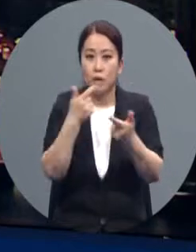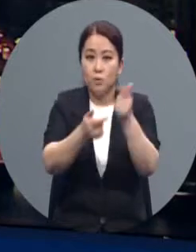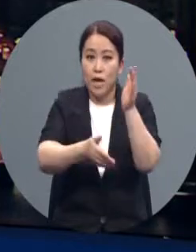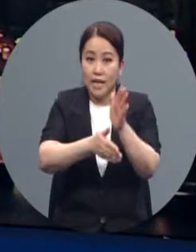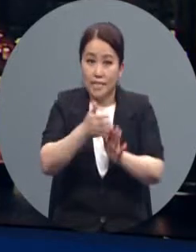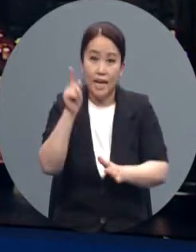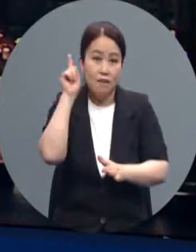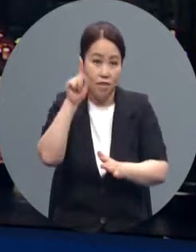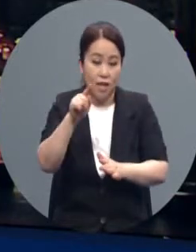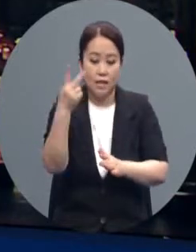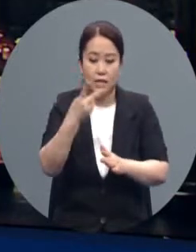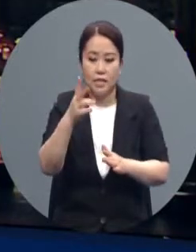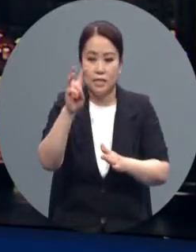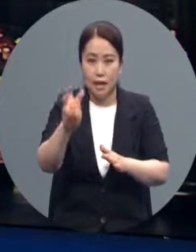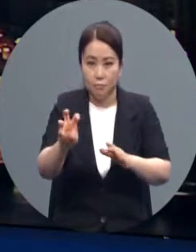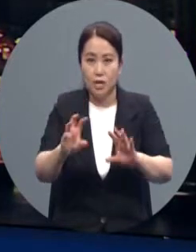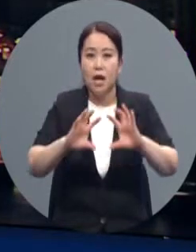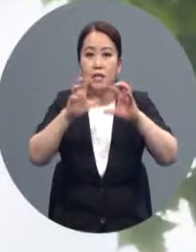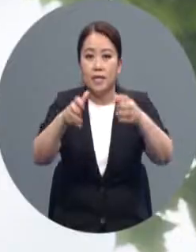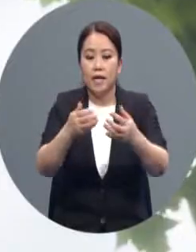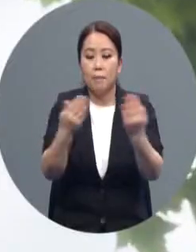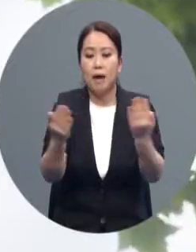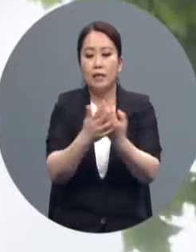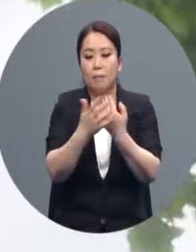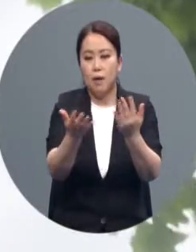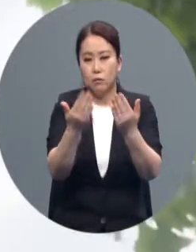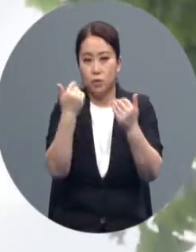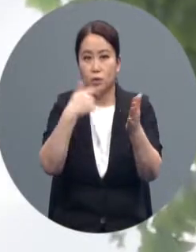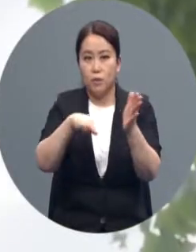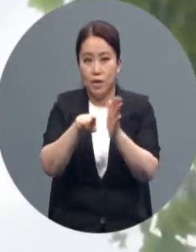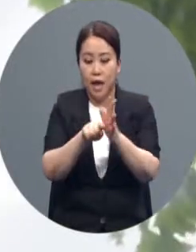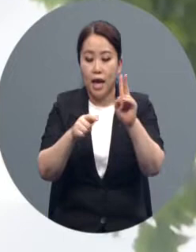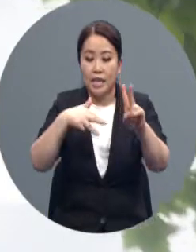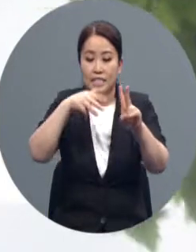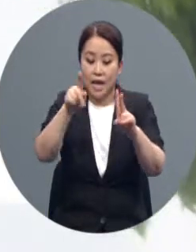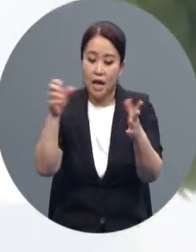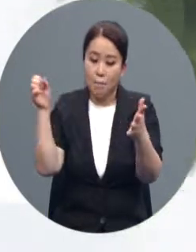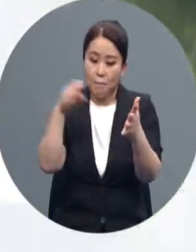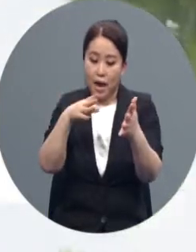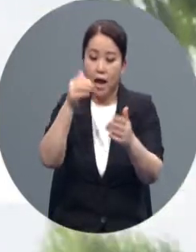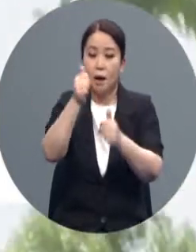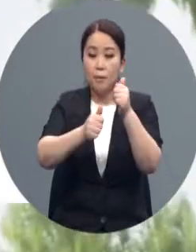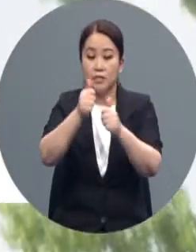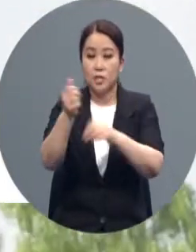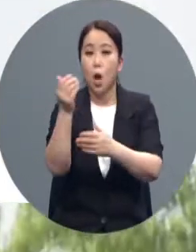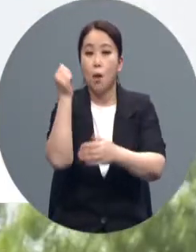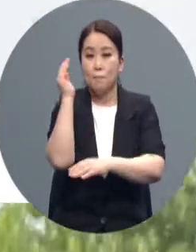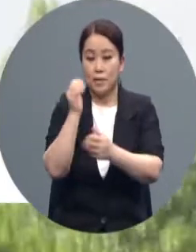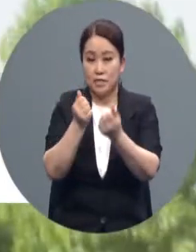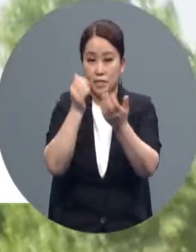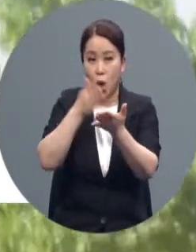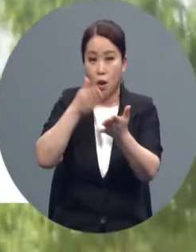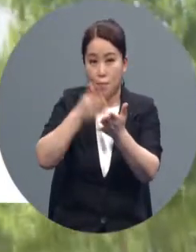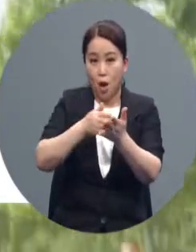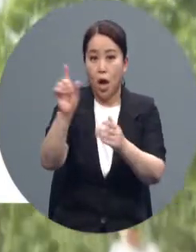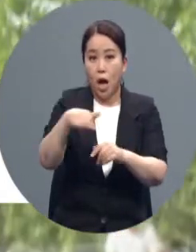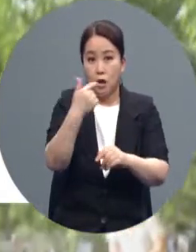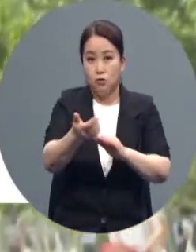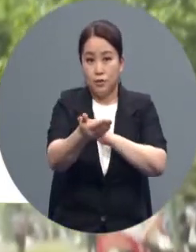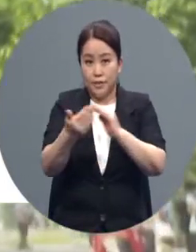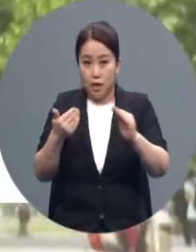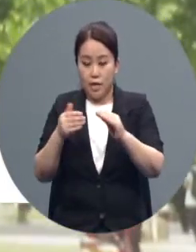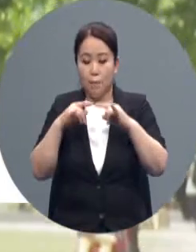부산시가 내일 2030 세계박람회 유치를 위한 제2차 경쟁 PT를 하루 앞두고 프랑스 파리 현지에서